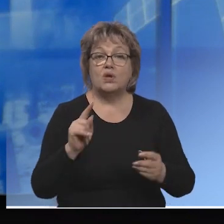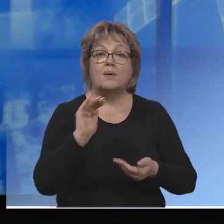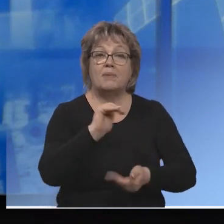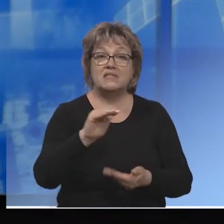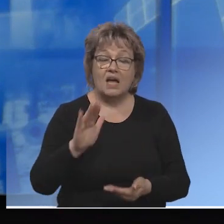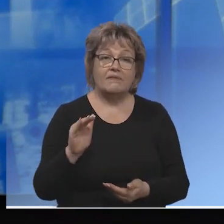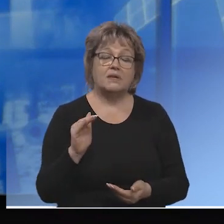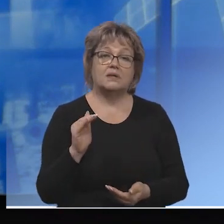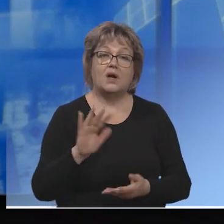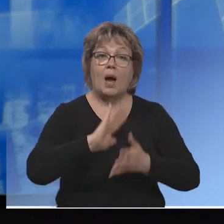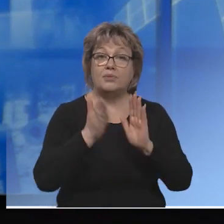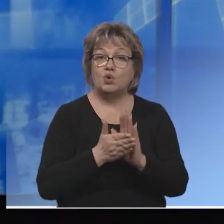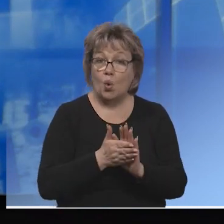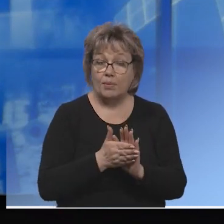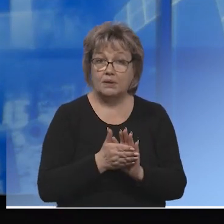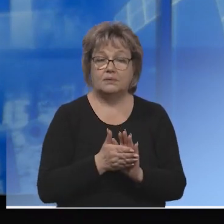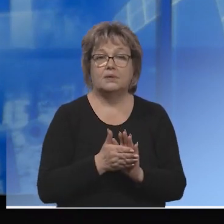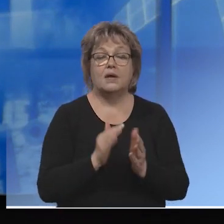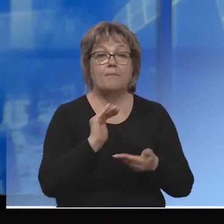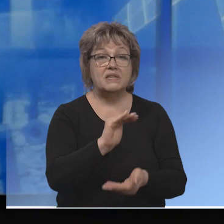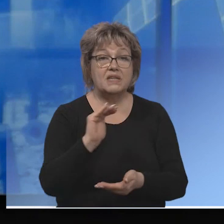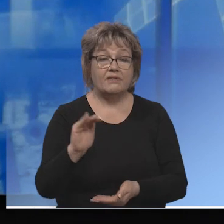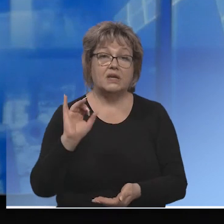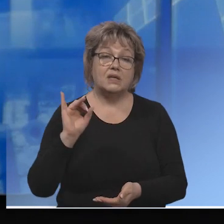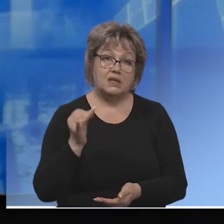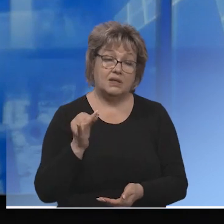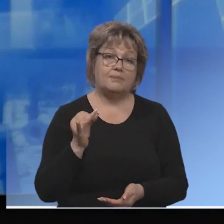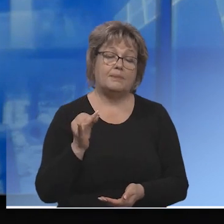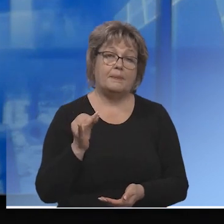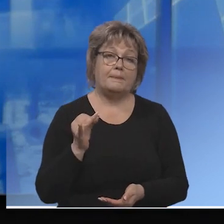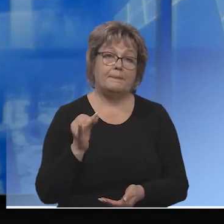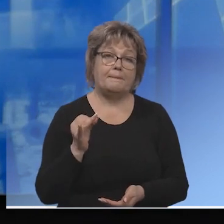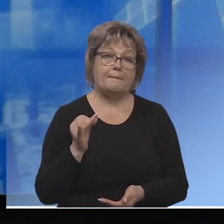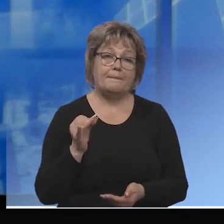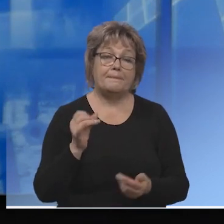сроки поставок, менять объемы поставок. И, соответственно, у